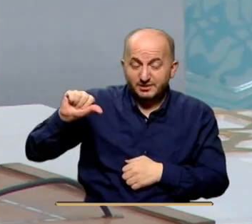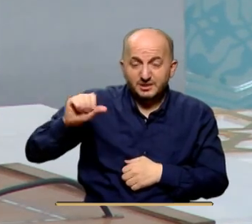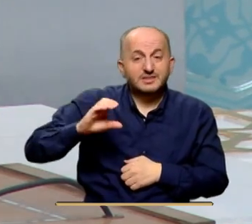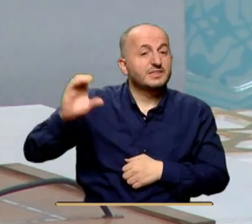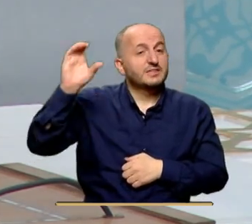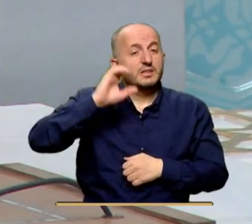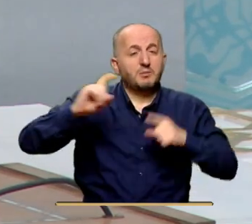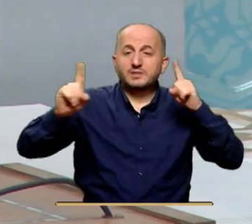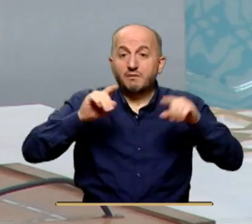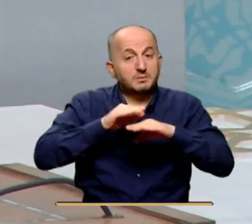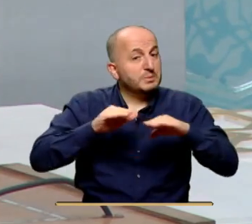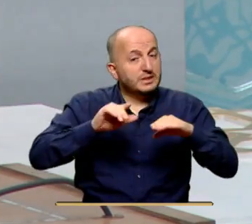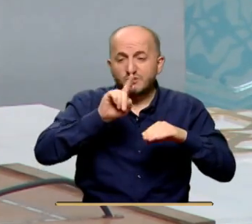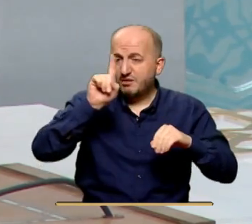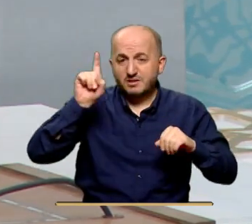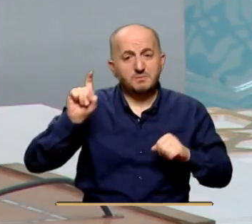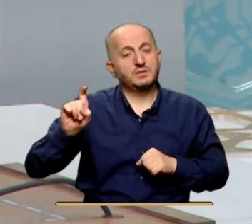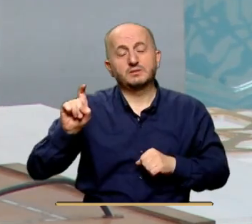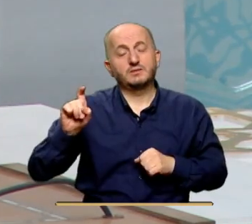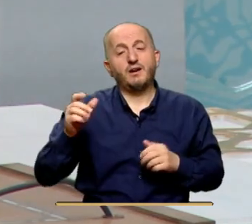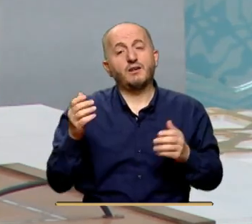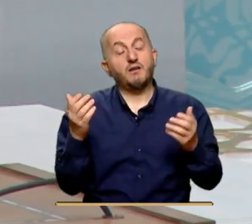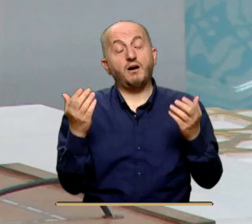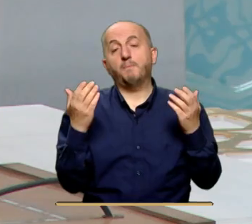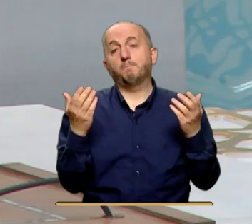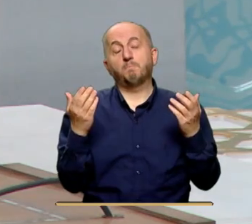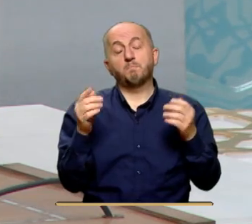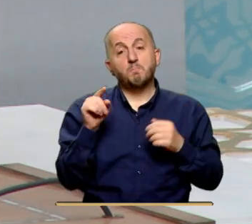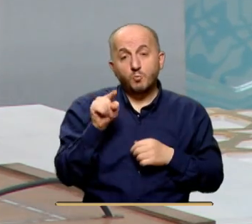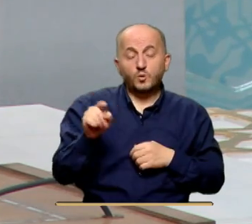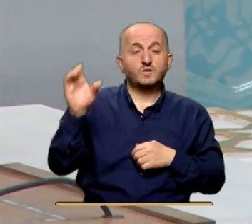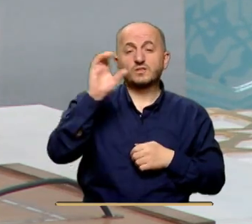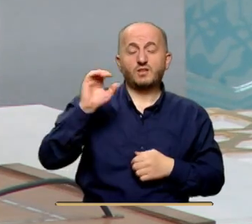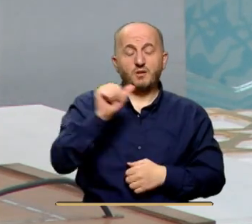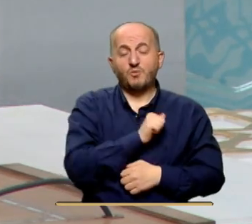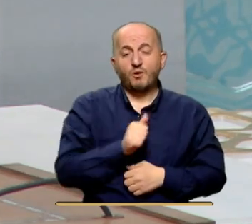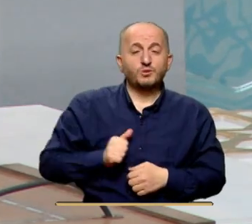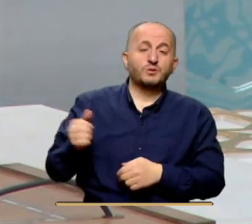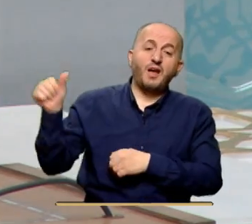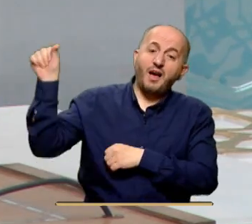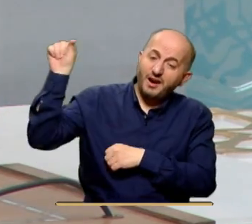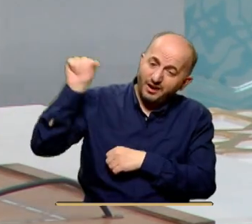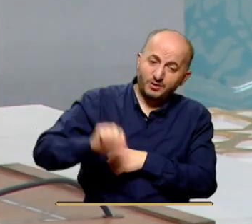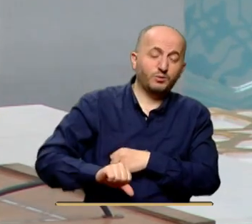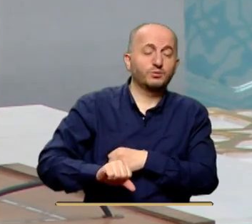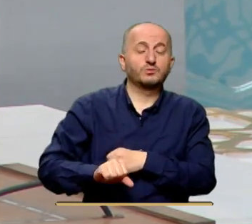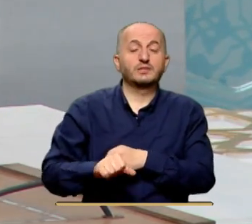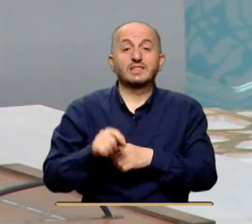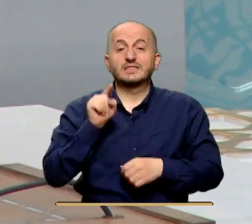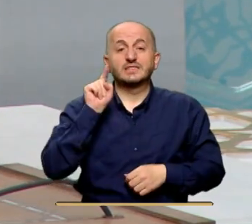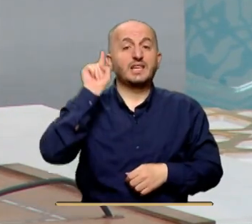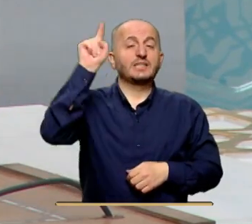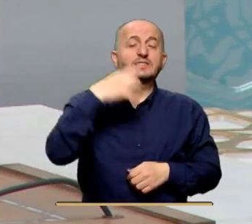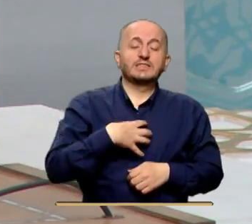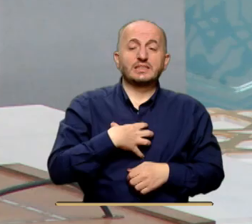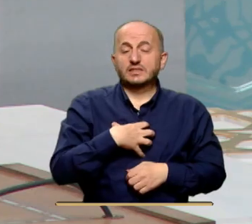İslam davası bitecek mi ya Rab? Eğer bu İslam ordusu helak olursa senin dinini, senin yüce